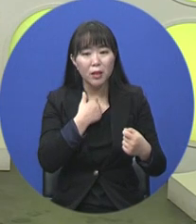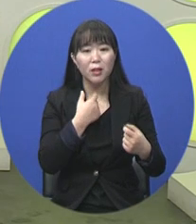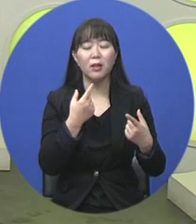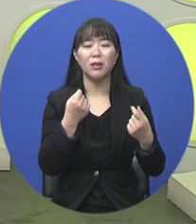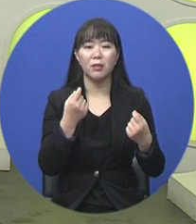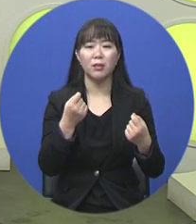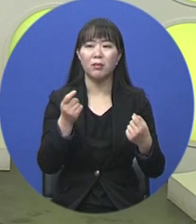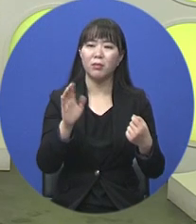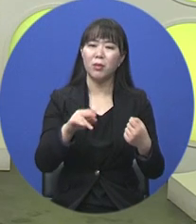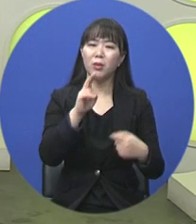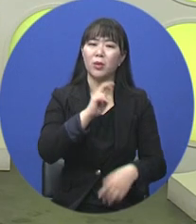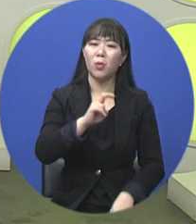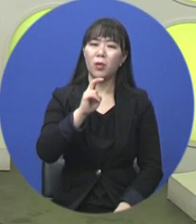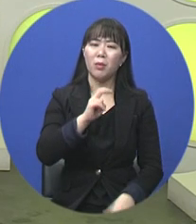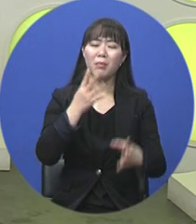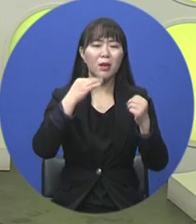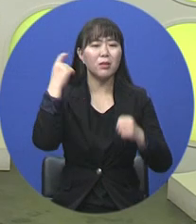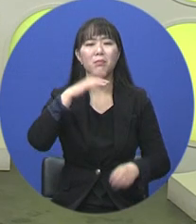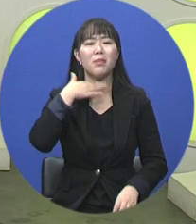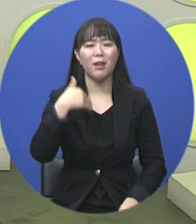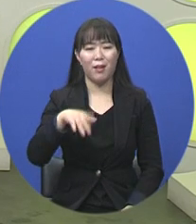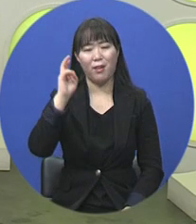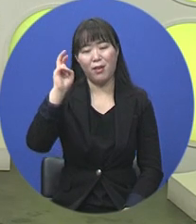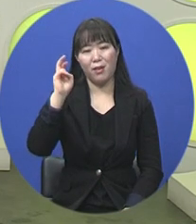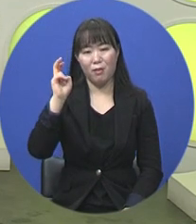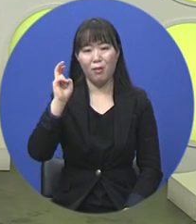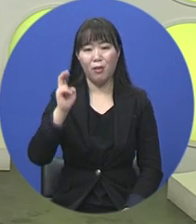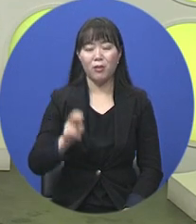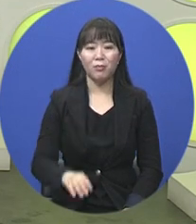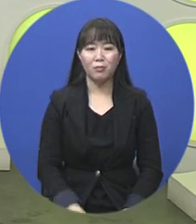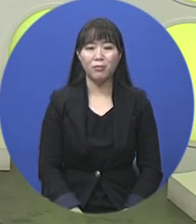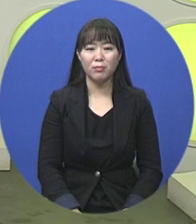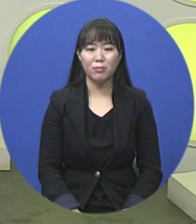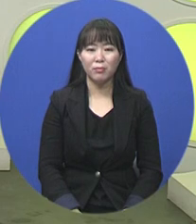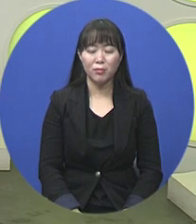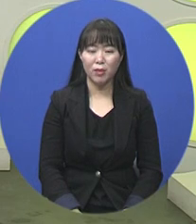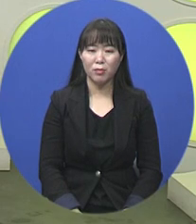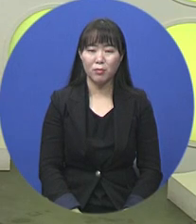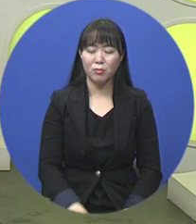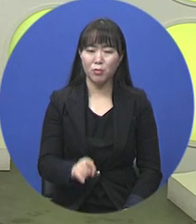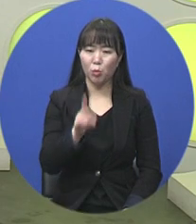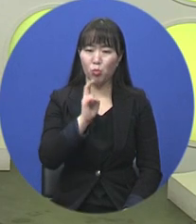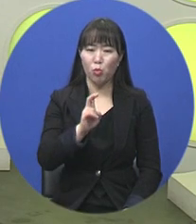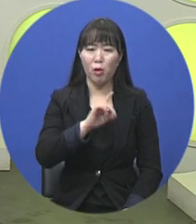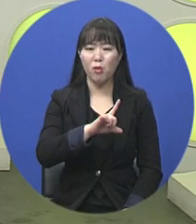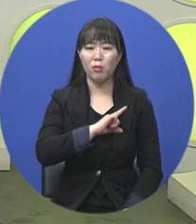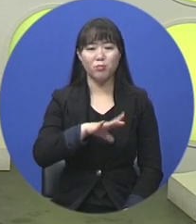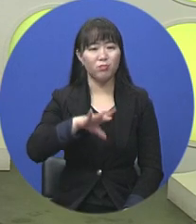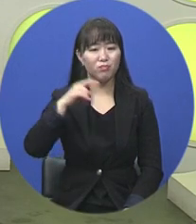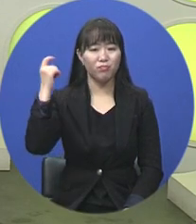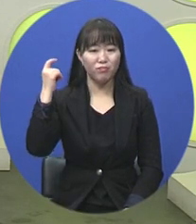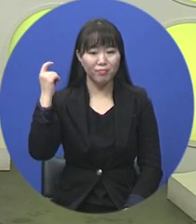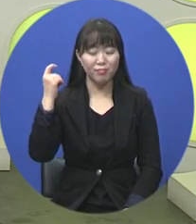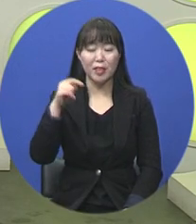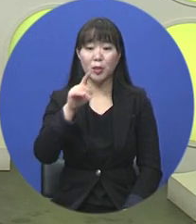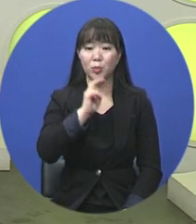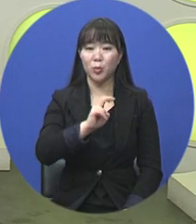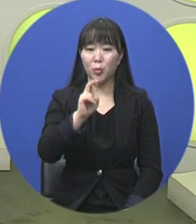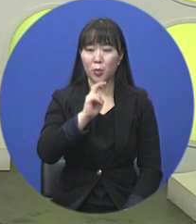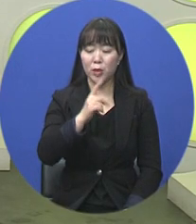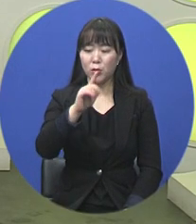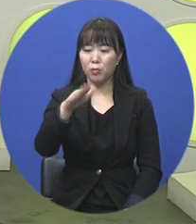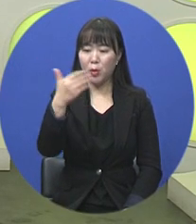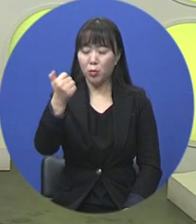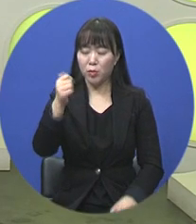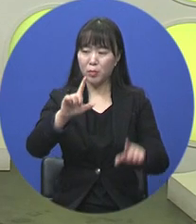소리를 필요한 다만 올해는 많이 안 들어 봤을 거예요 아 그런데 저도 지금 총계 조금 괜찮아 노래는 아마 그 제품도